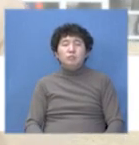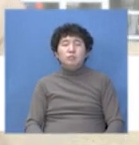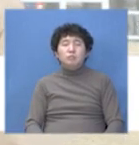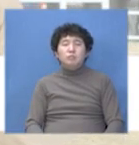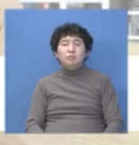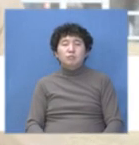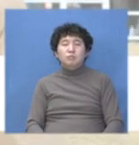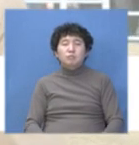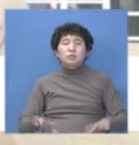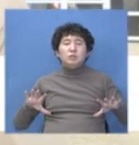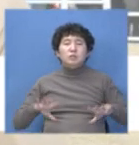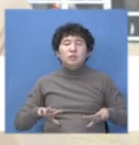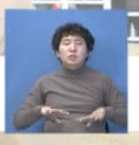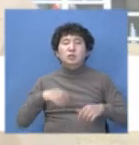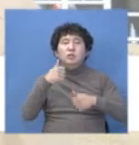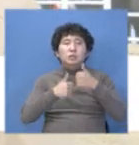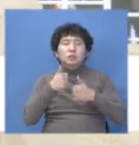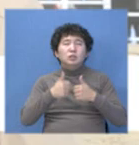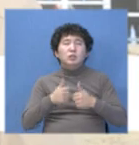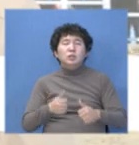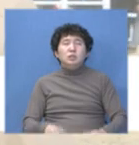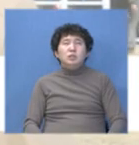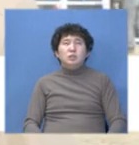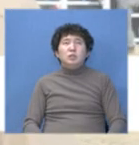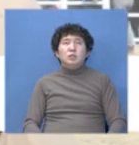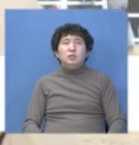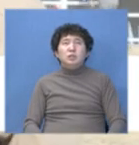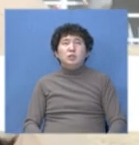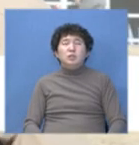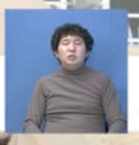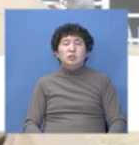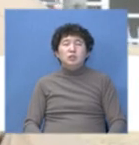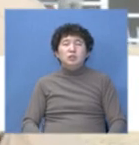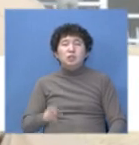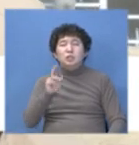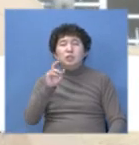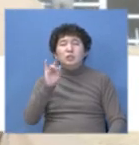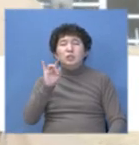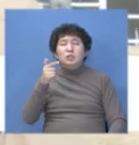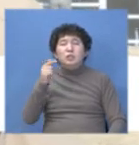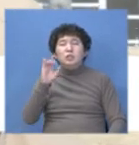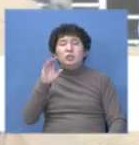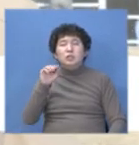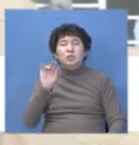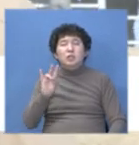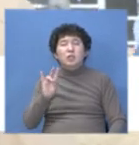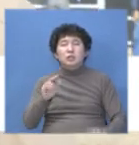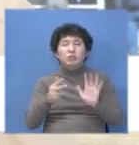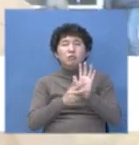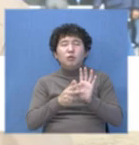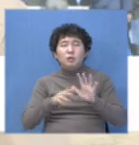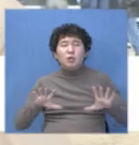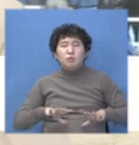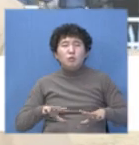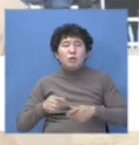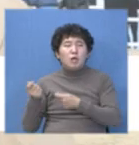бұл халықаралық дәрежеде де болып кетіп жатыр десек артық емес, өйткені Қырғызстаннан бақандай 8 ат келіп жатыр, 4-ті жорға